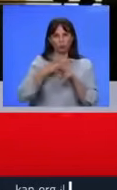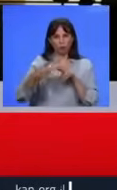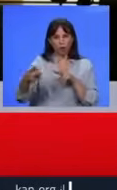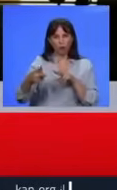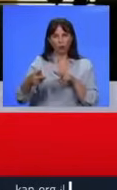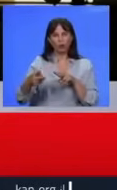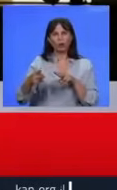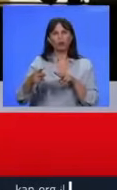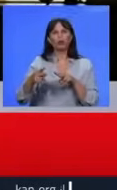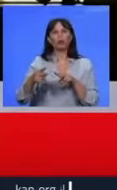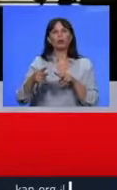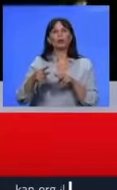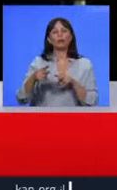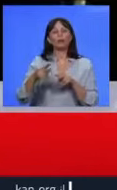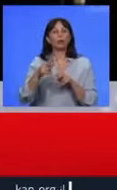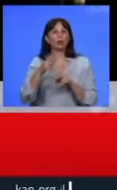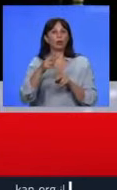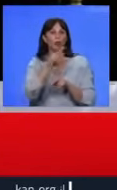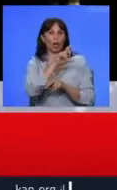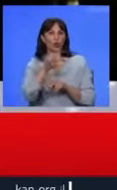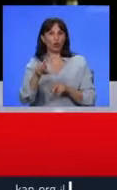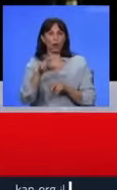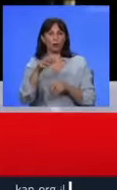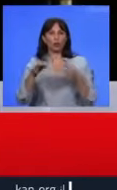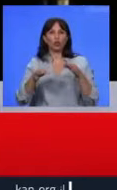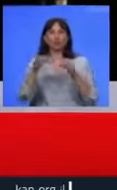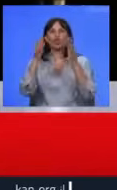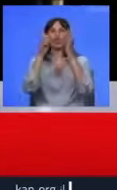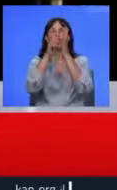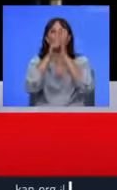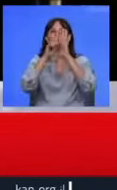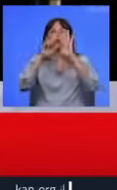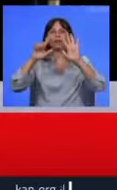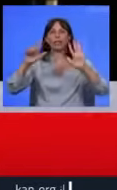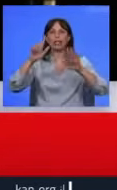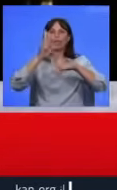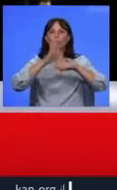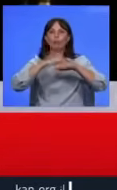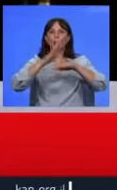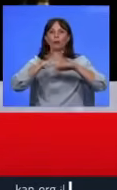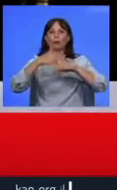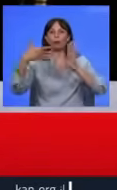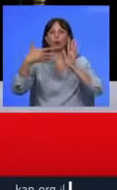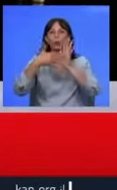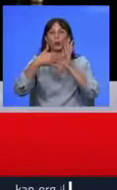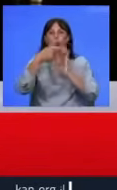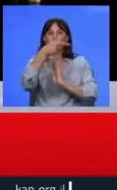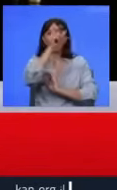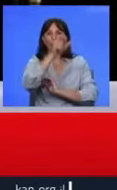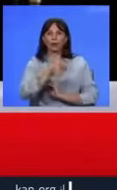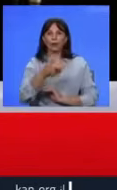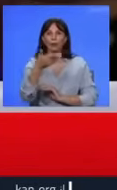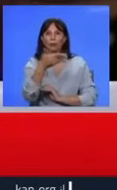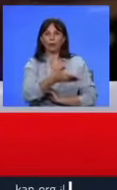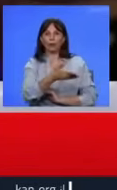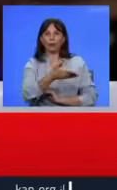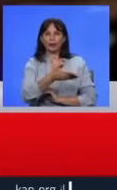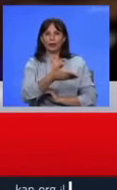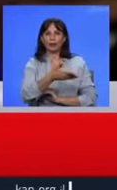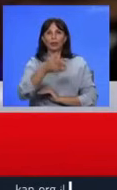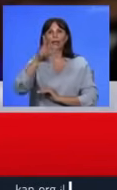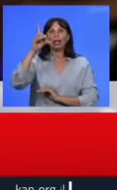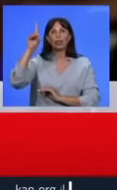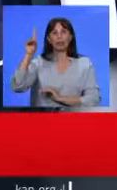לדין, 17 מומחים סרקו אותו במסרקות ברזל. דניאל עוקב,